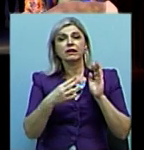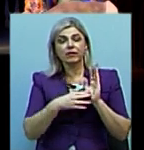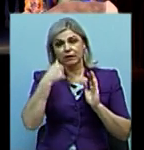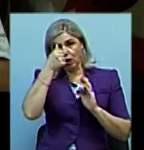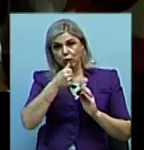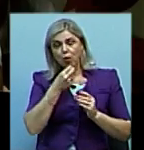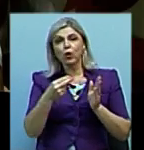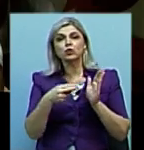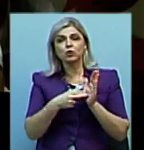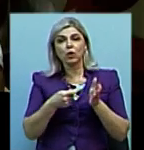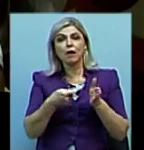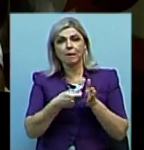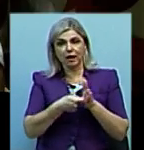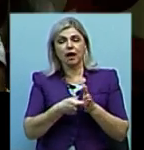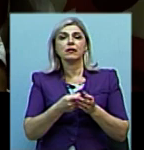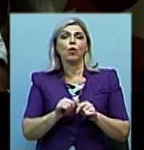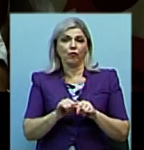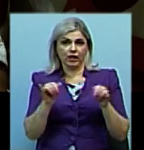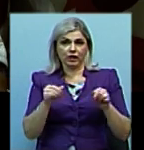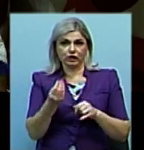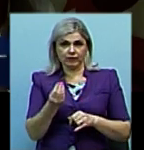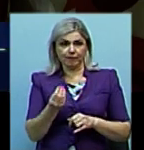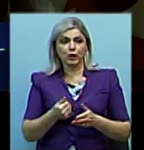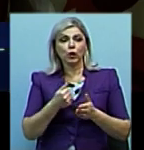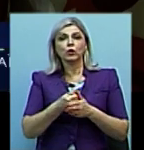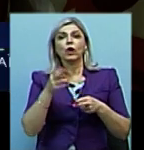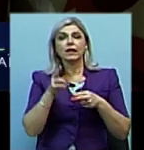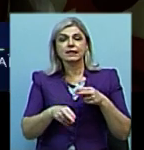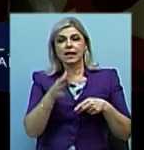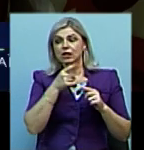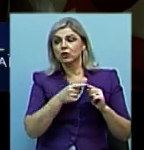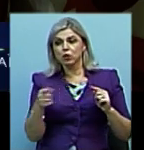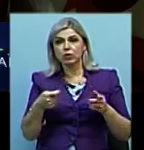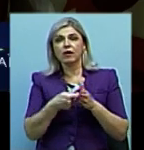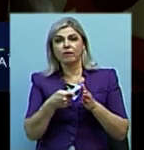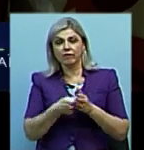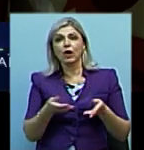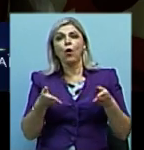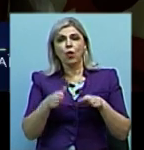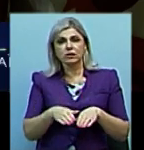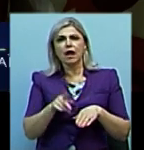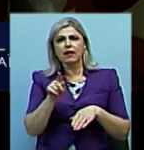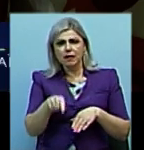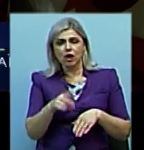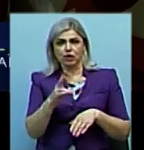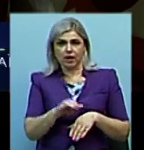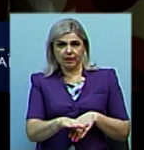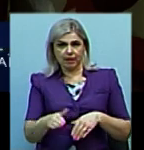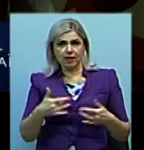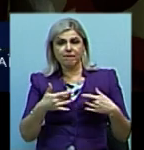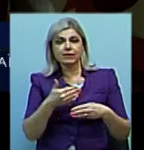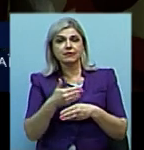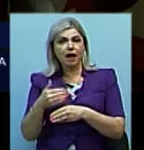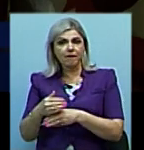збільшиться. До кінця сезону ми квитки залишаємо ці. Навіть на дитячі вистави